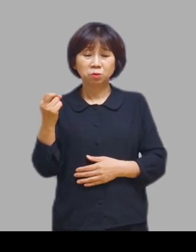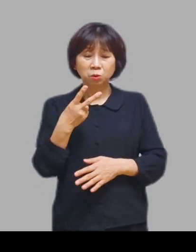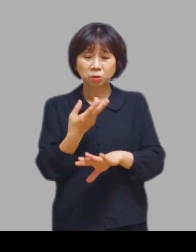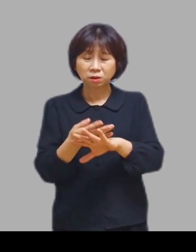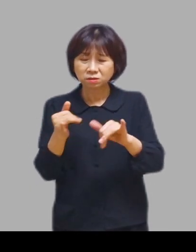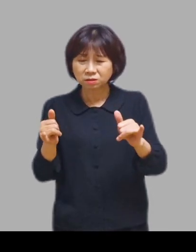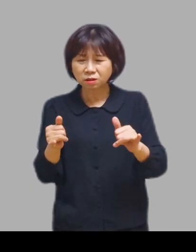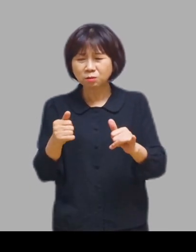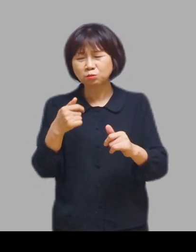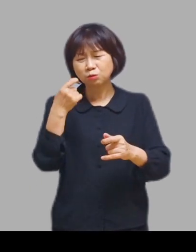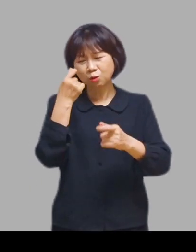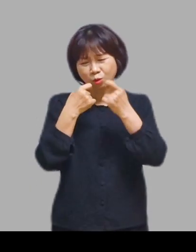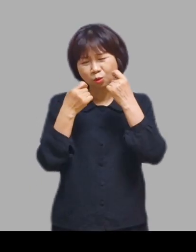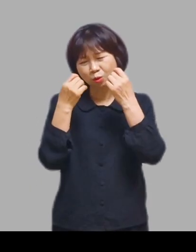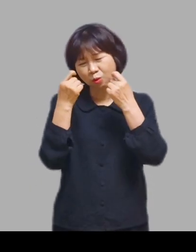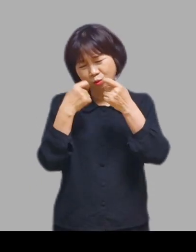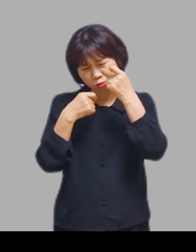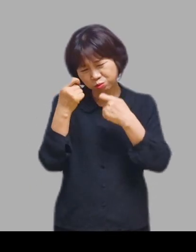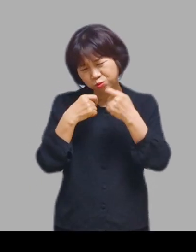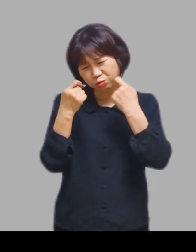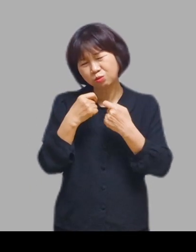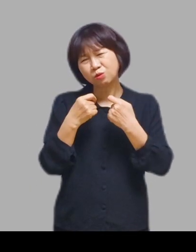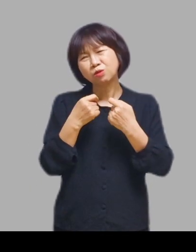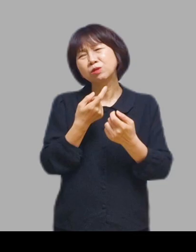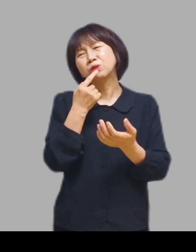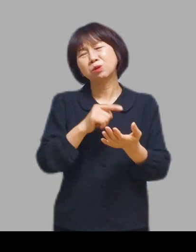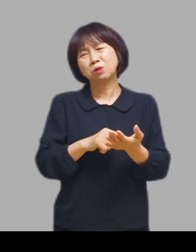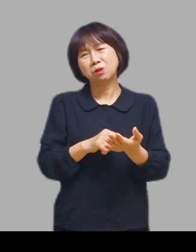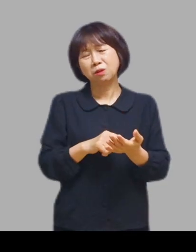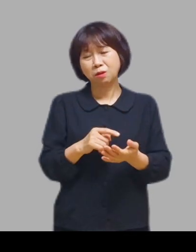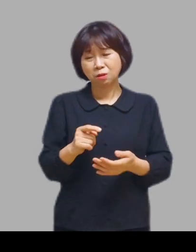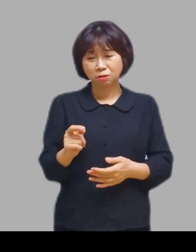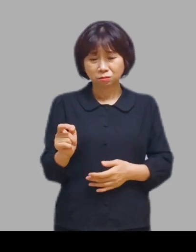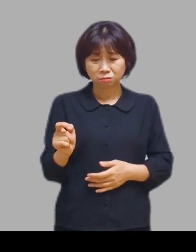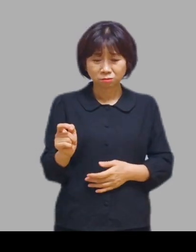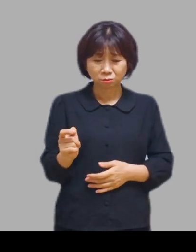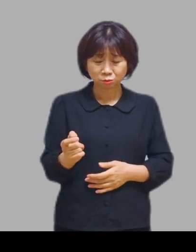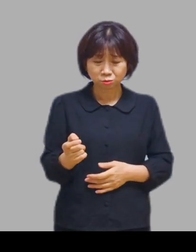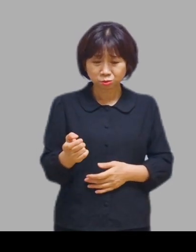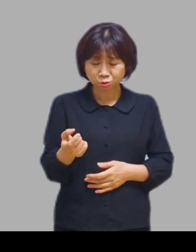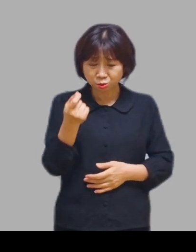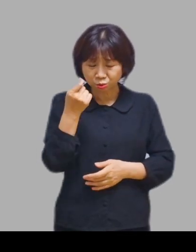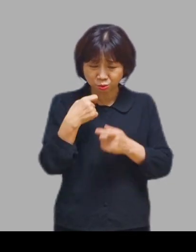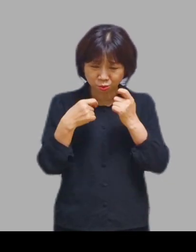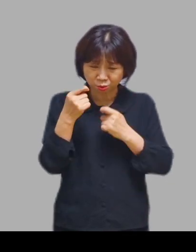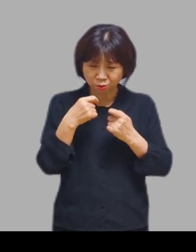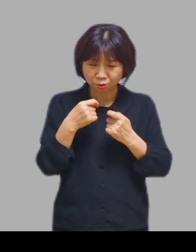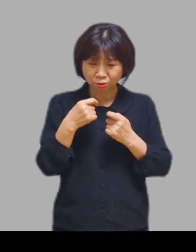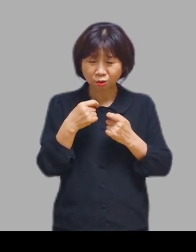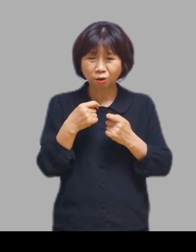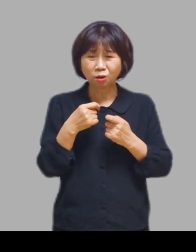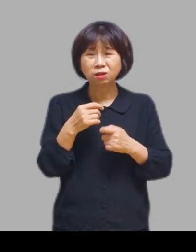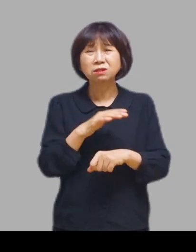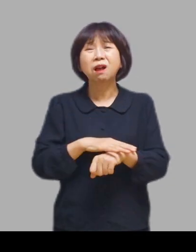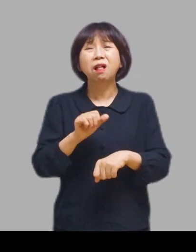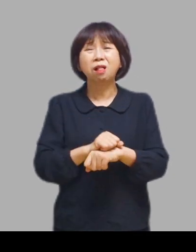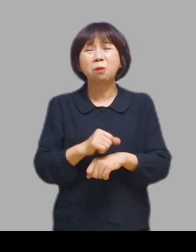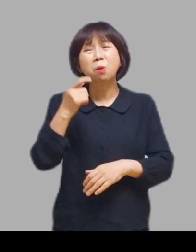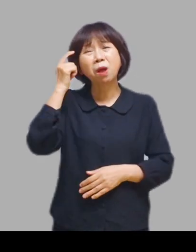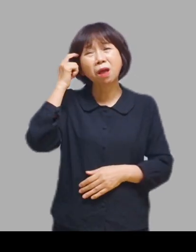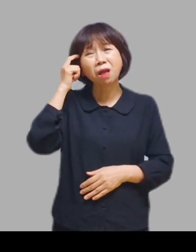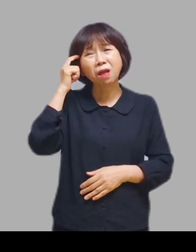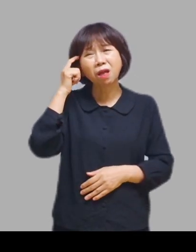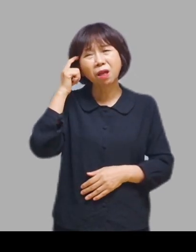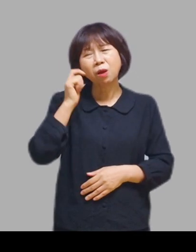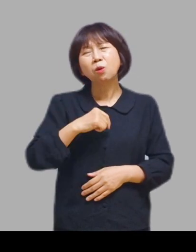눈물을 흘릴 정도는 아닌데 그 믿음이 약해서일까요? 그렇지 않아요. 그동안 혼자 참고 견딘